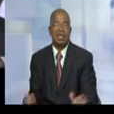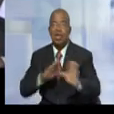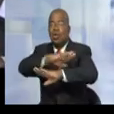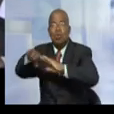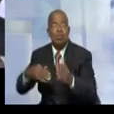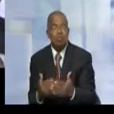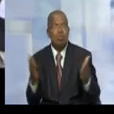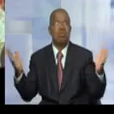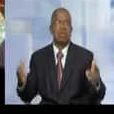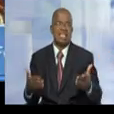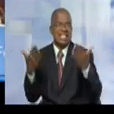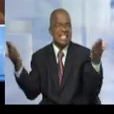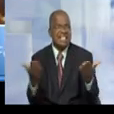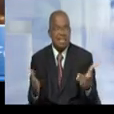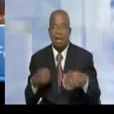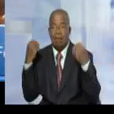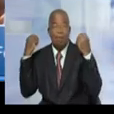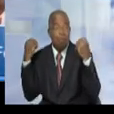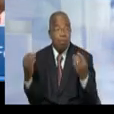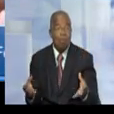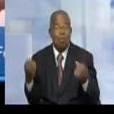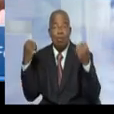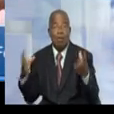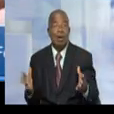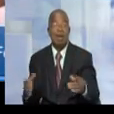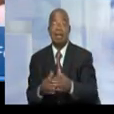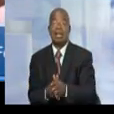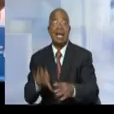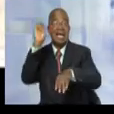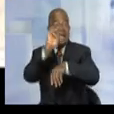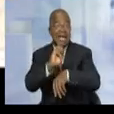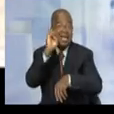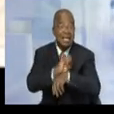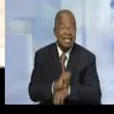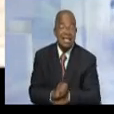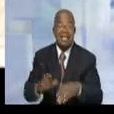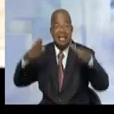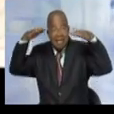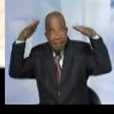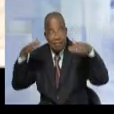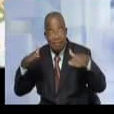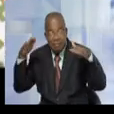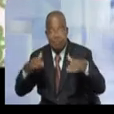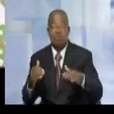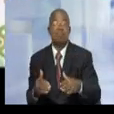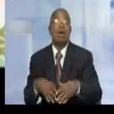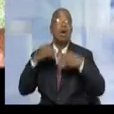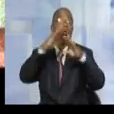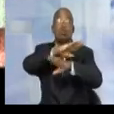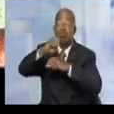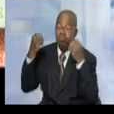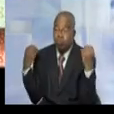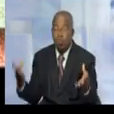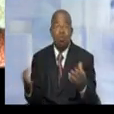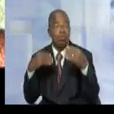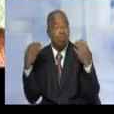communauté religieuse. Et de tout cela, nous voulons qu'elles aient une seule vision et même objectif. C'est l'amélioration de vos conditions de vie.